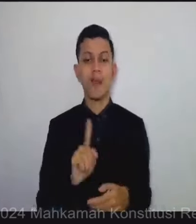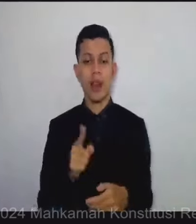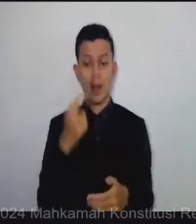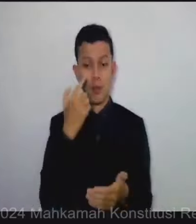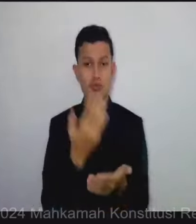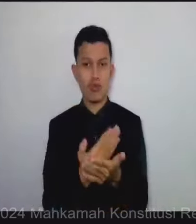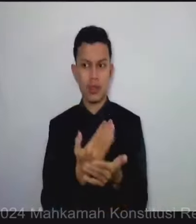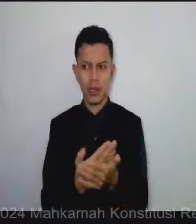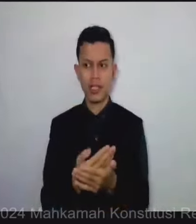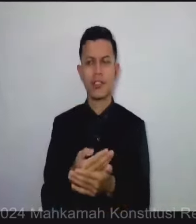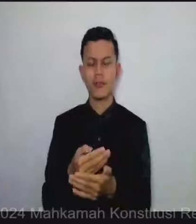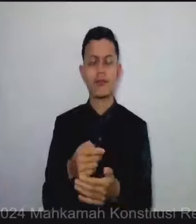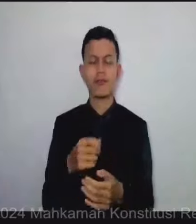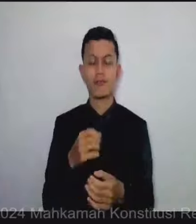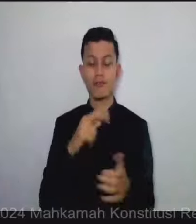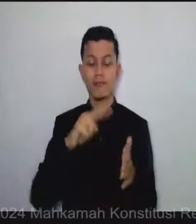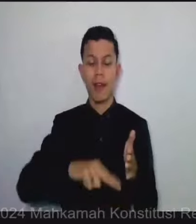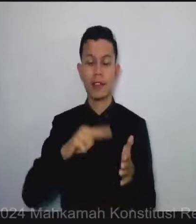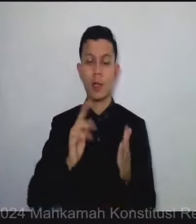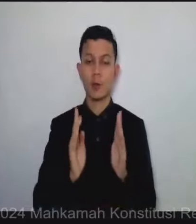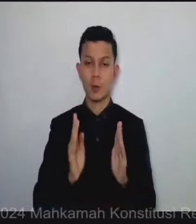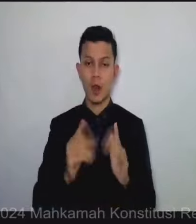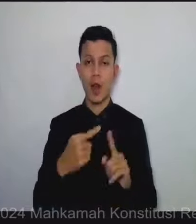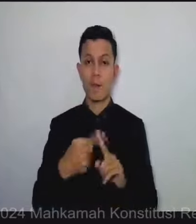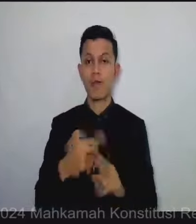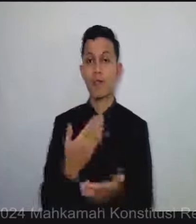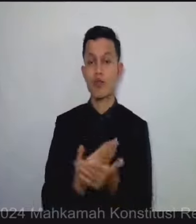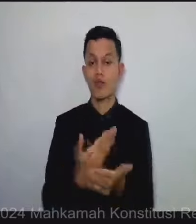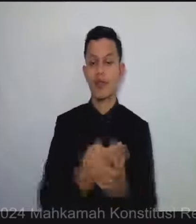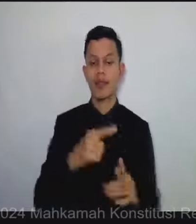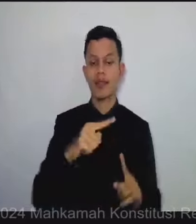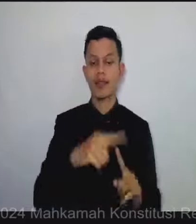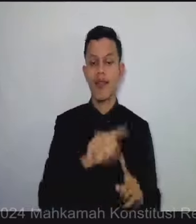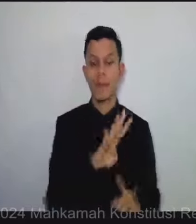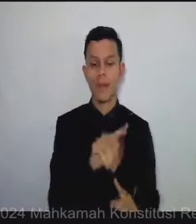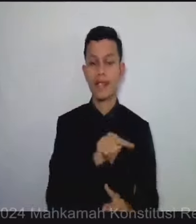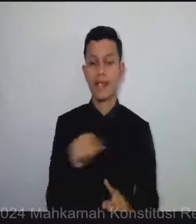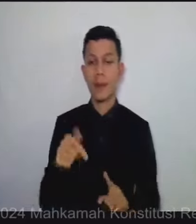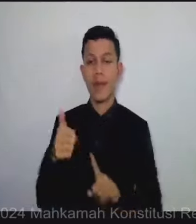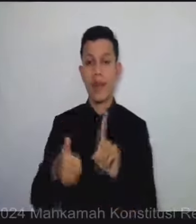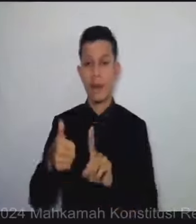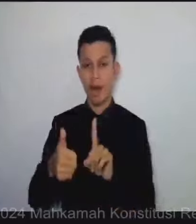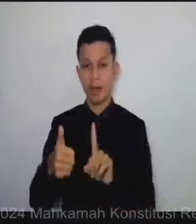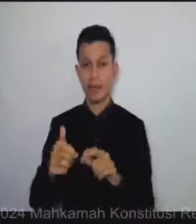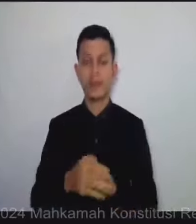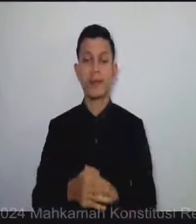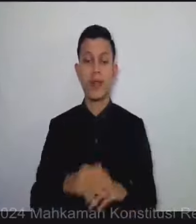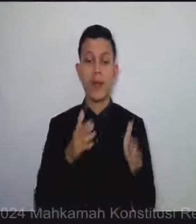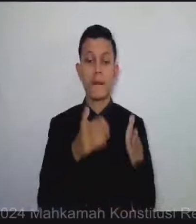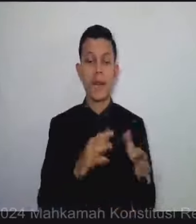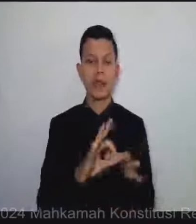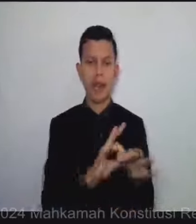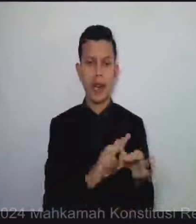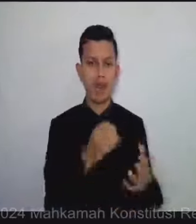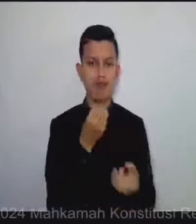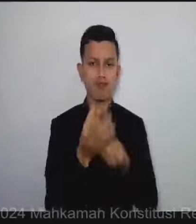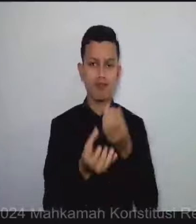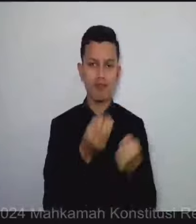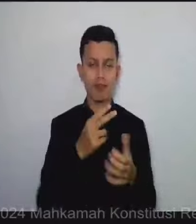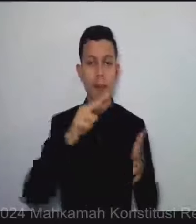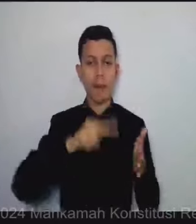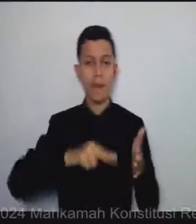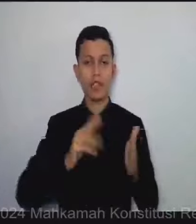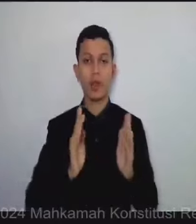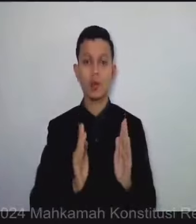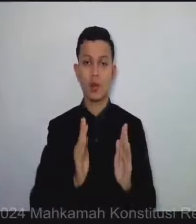jawaban dan seterusnya dianggap diucapkan dan mengajukan bukti T4 dan bukti t16 pihak terkait memberikan keterangan dan seterusnya dianggap diucapkan serta